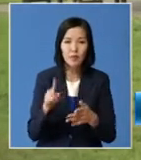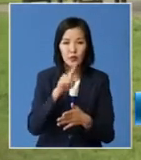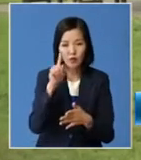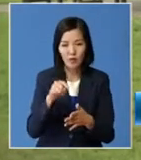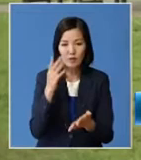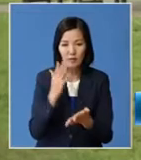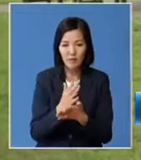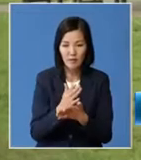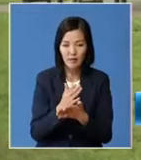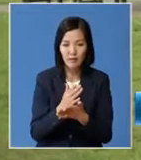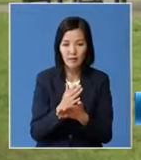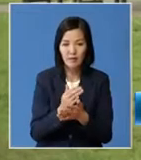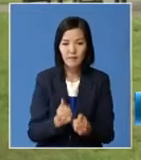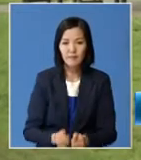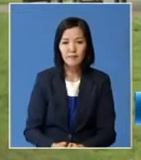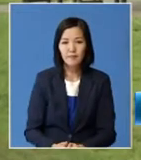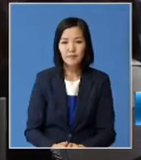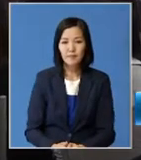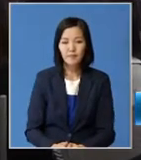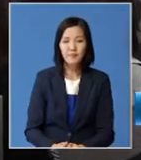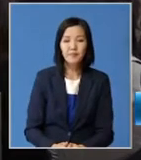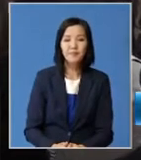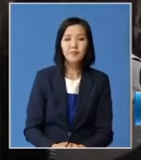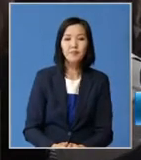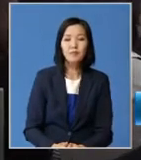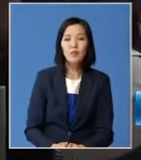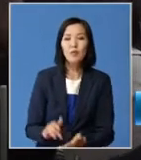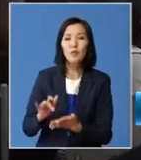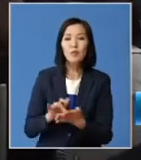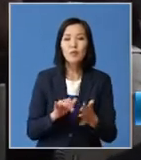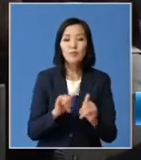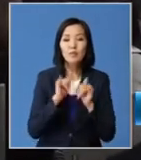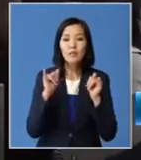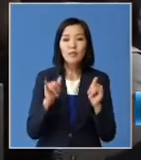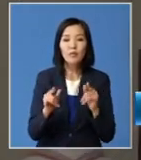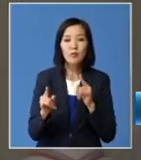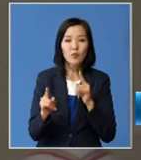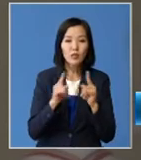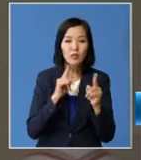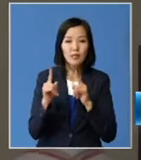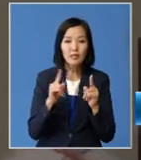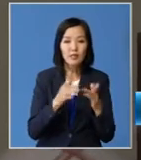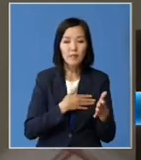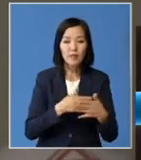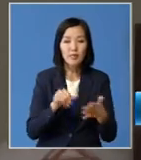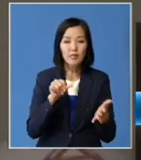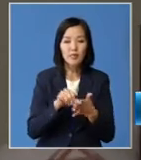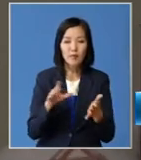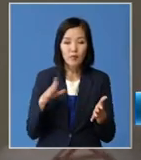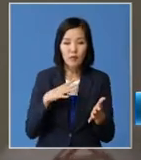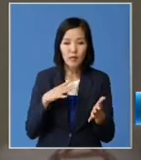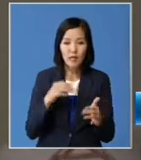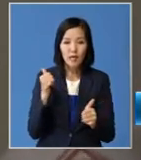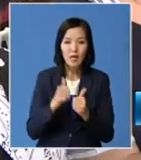шешетін мәселелер әлі бар. Алакөлдің туризмін дамытуға арналған басқосуға келгендер белсенді болды. Олардың әрқайсы